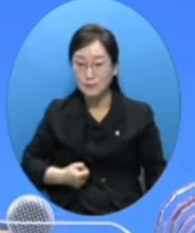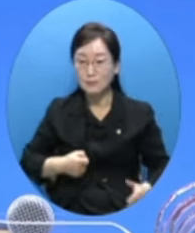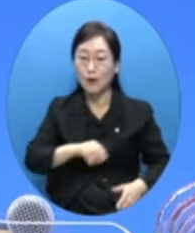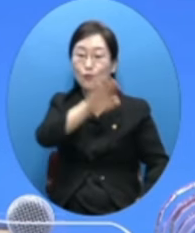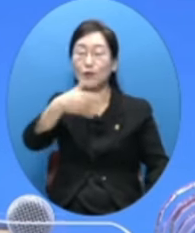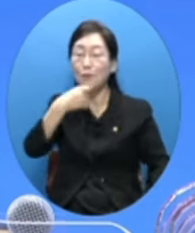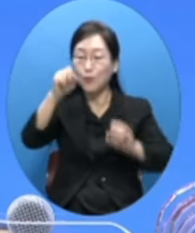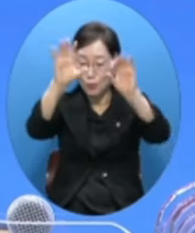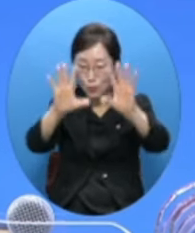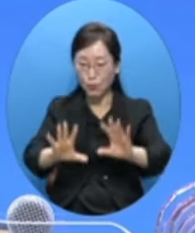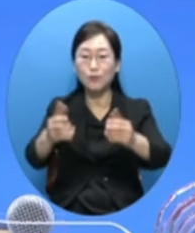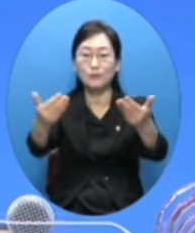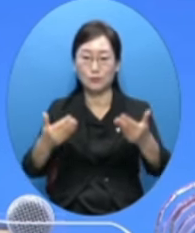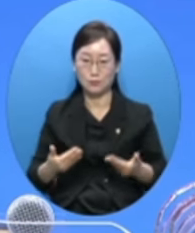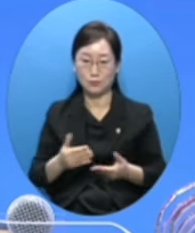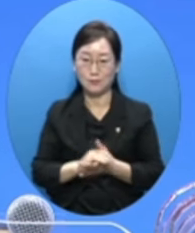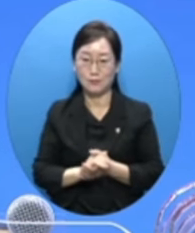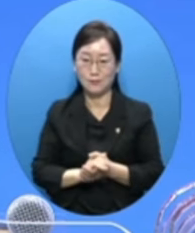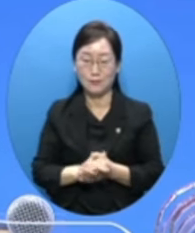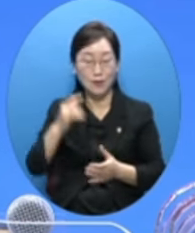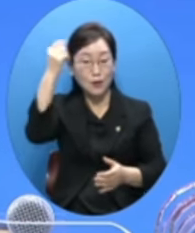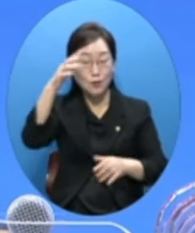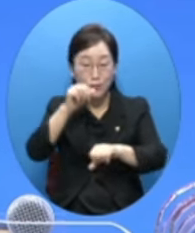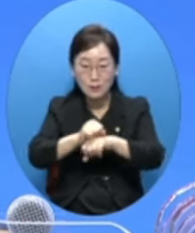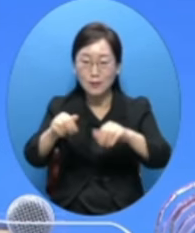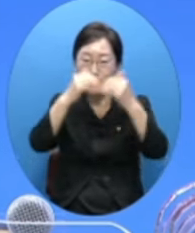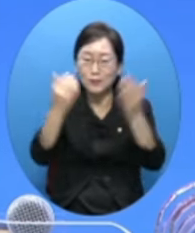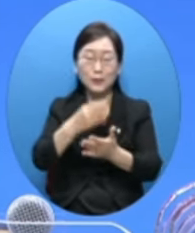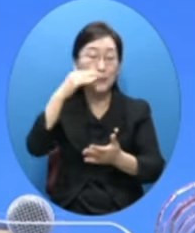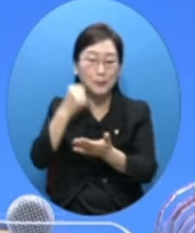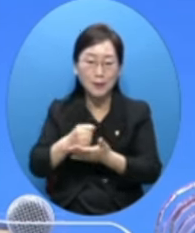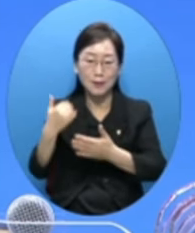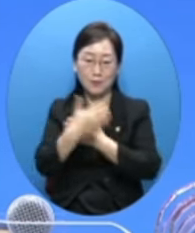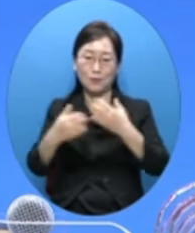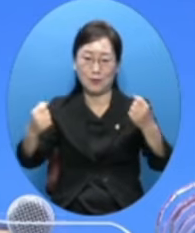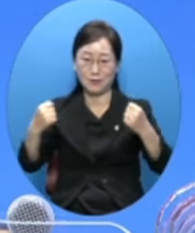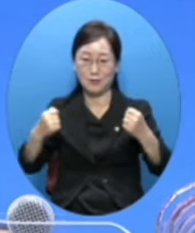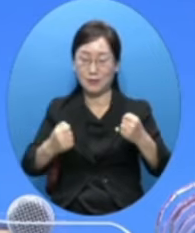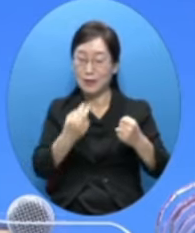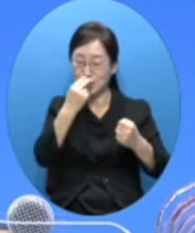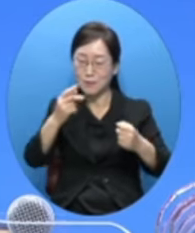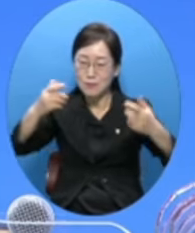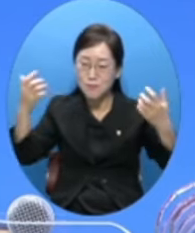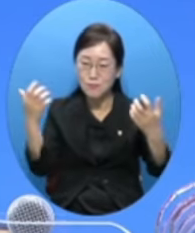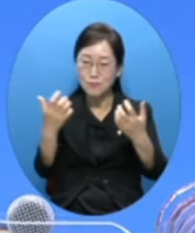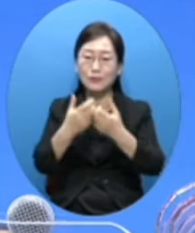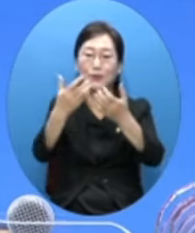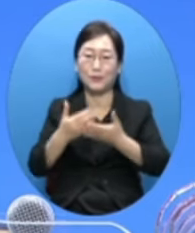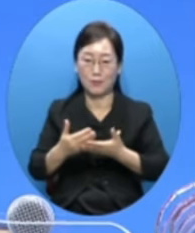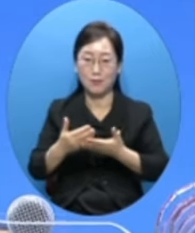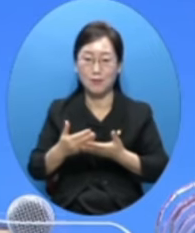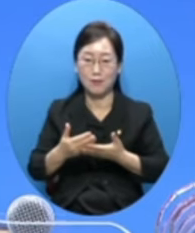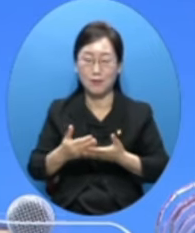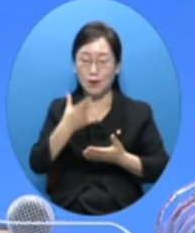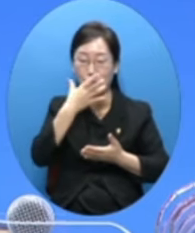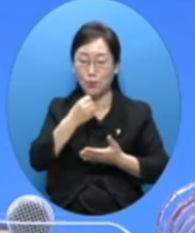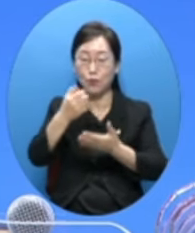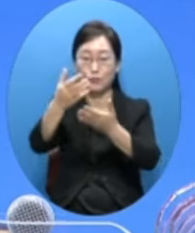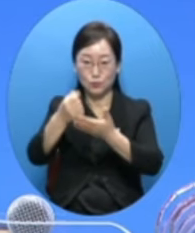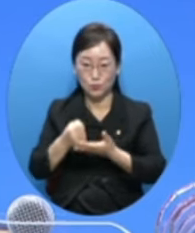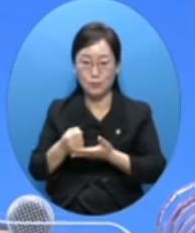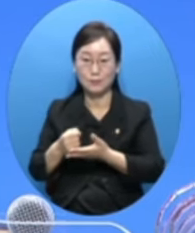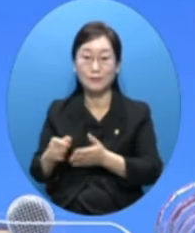복을 내려주시는 것입니다. 영혼이 잘된 같이 범사가 되며 강건하게 되고 생물할 때 풍성하게 되는 얻는 복을 내려주시는